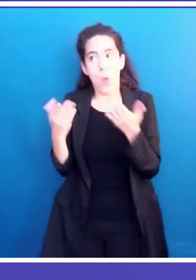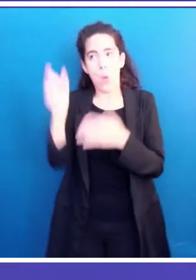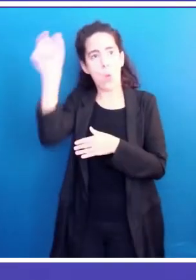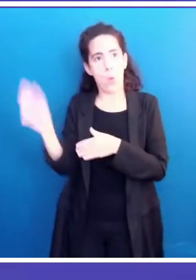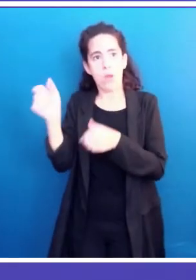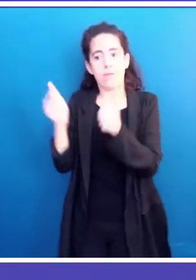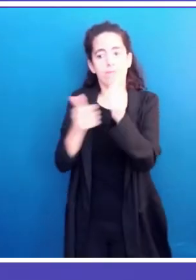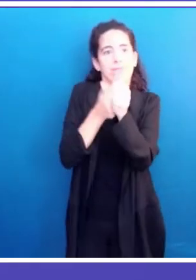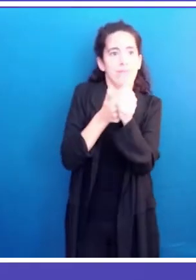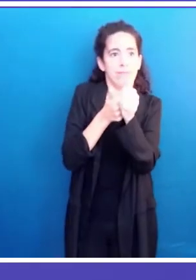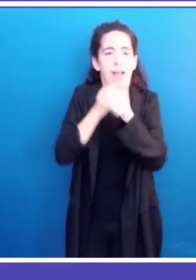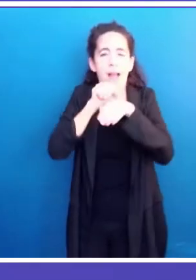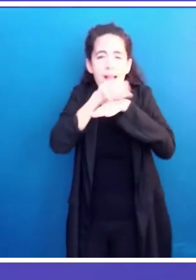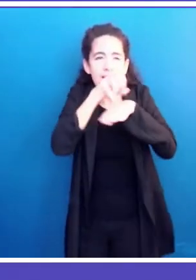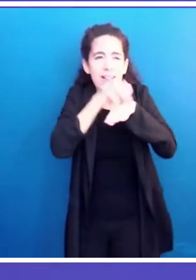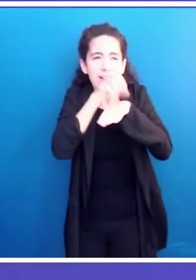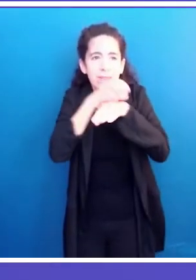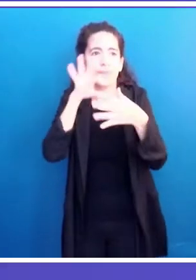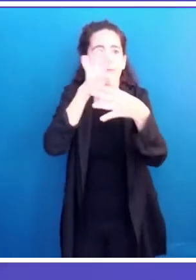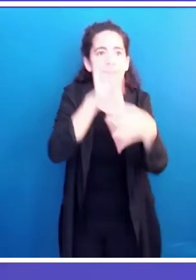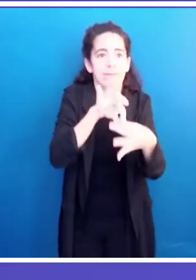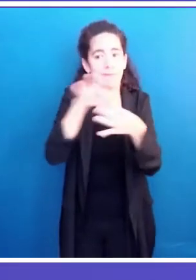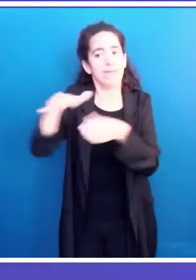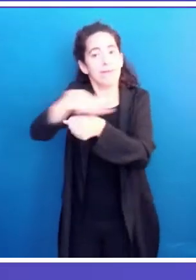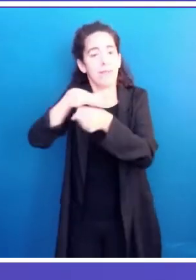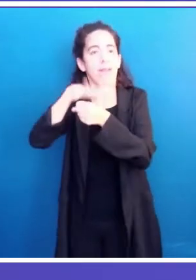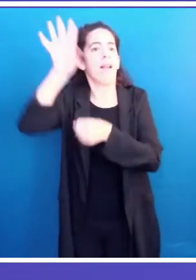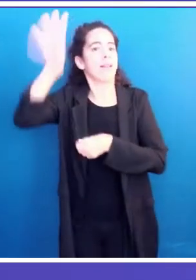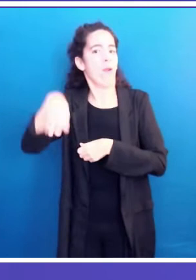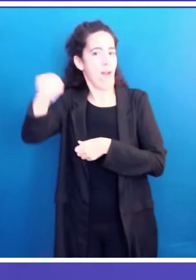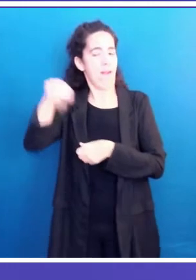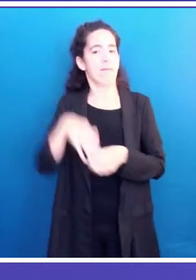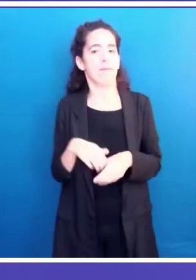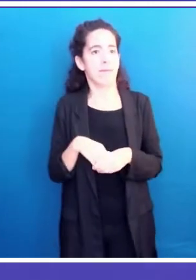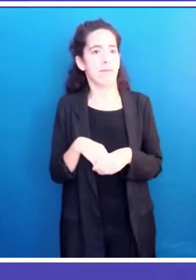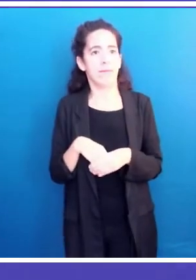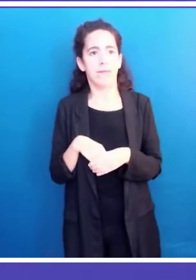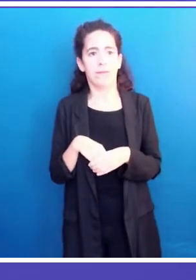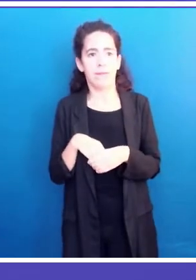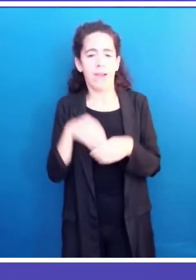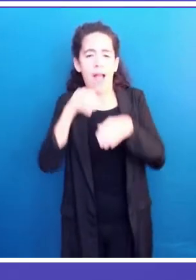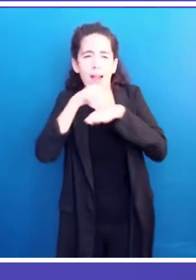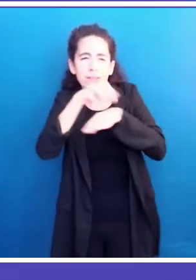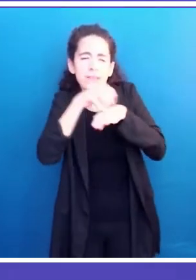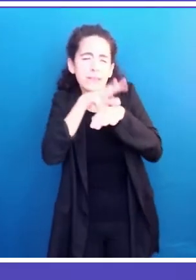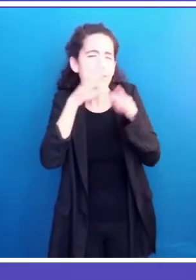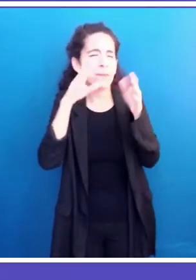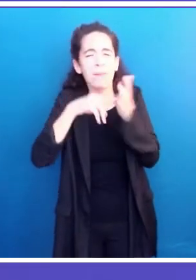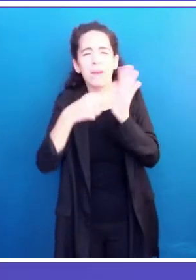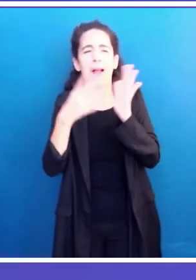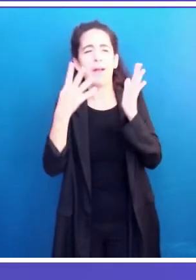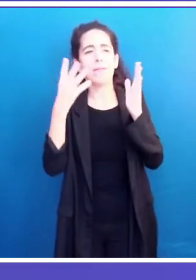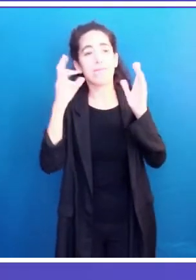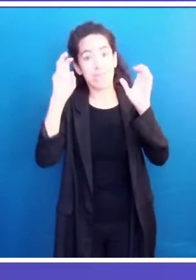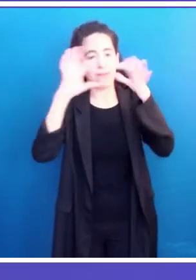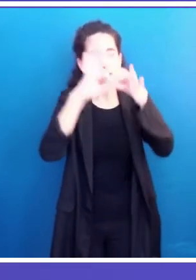أيضا مستشارة في موضوع النسوية وموضوع المثليين الجنسيين